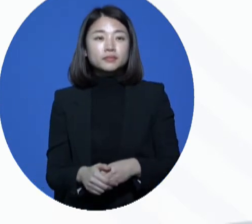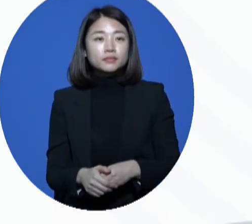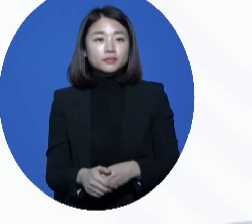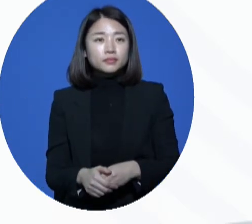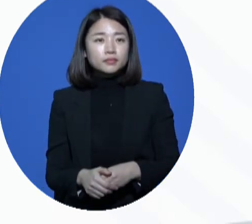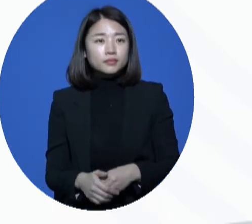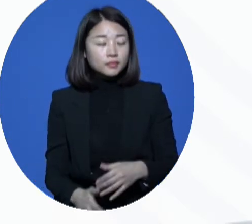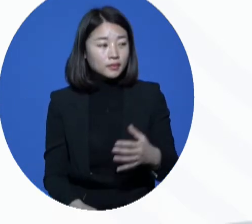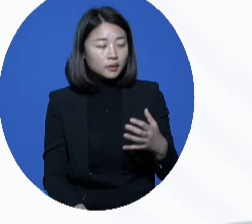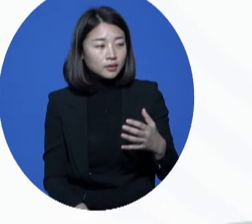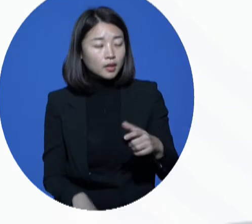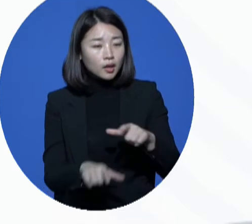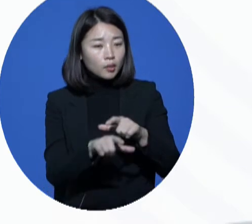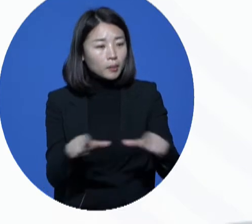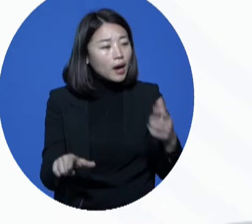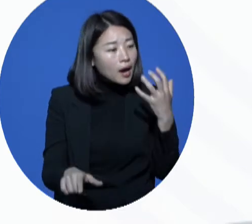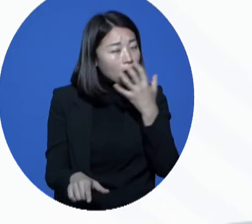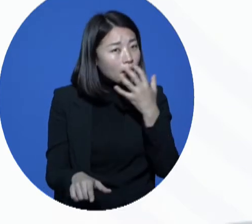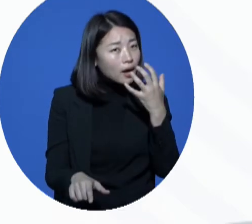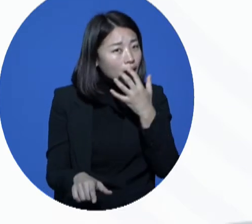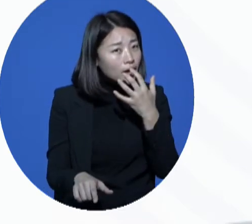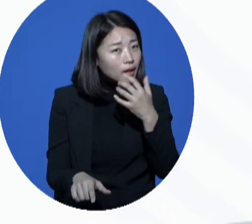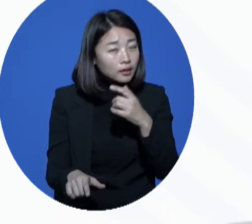비장애 아동을